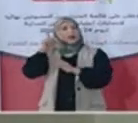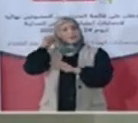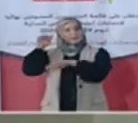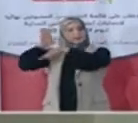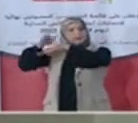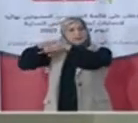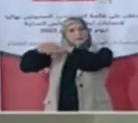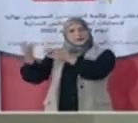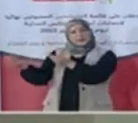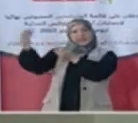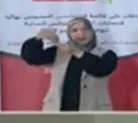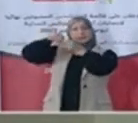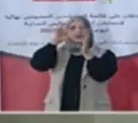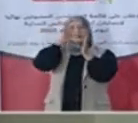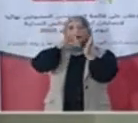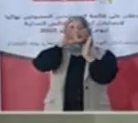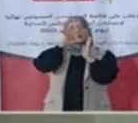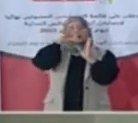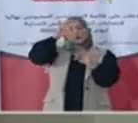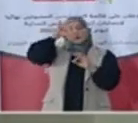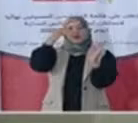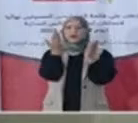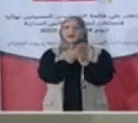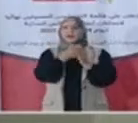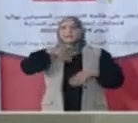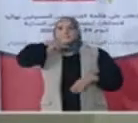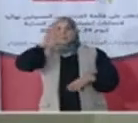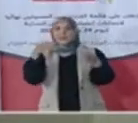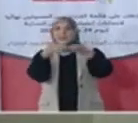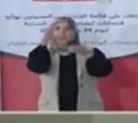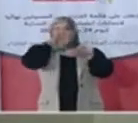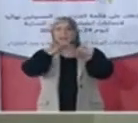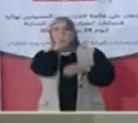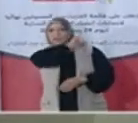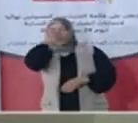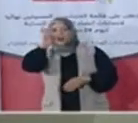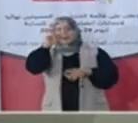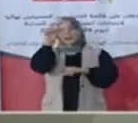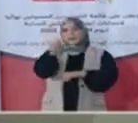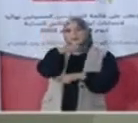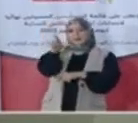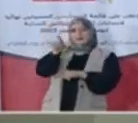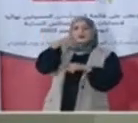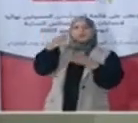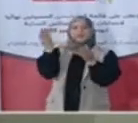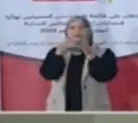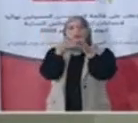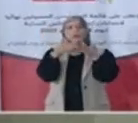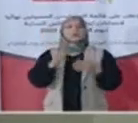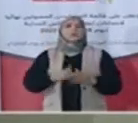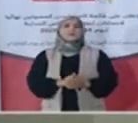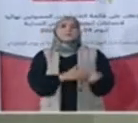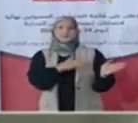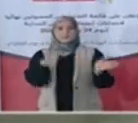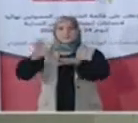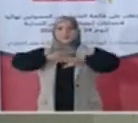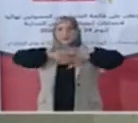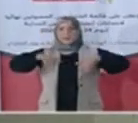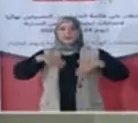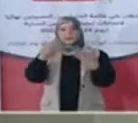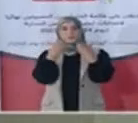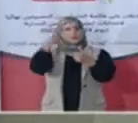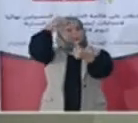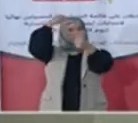الوثائق، ولكن يجب التأكيد والتنويه أنه الهيئة لم ترفض أي مطلب اعتماد إلى حد هذه اللحظة. في الختام نحب